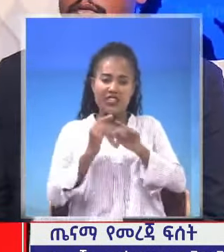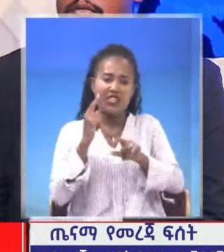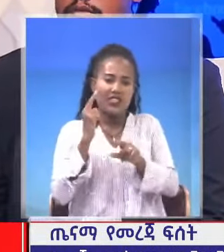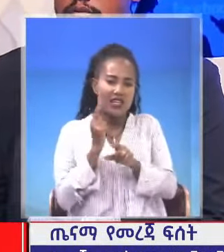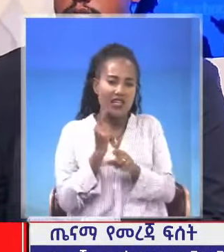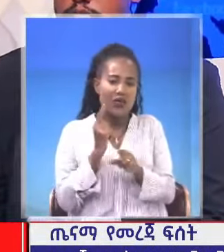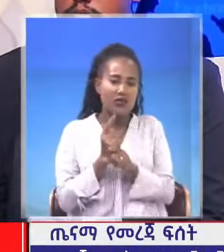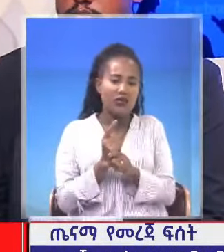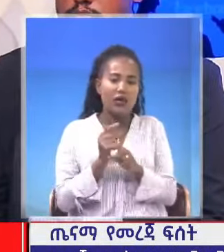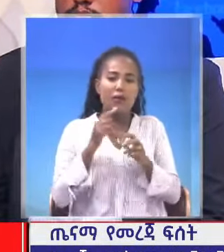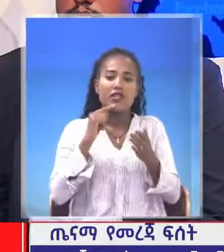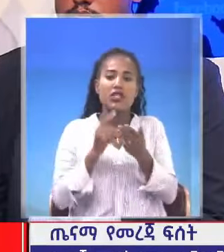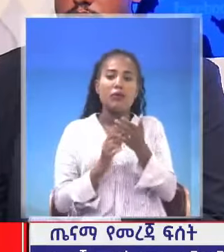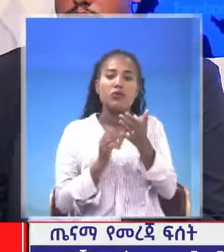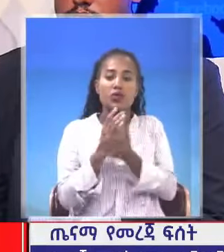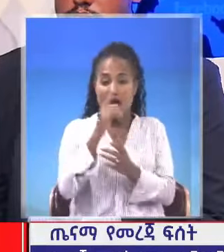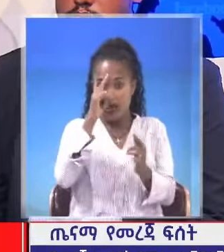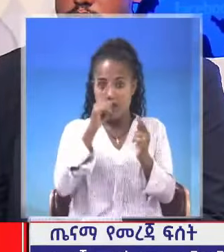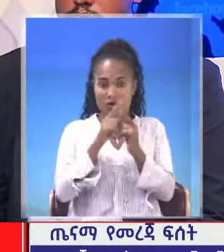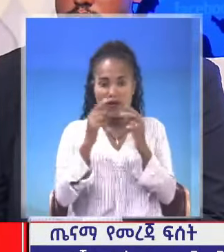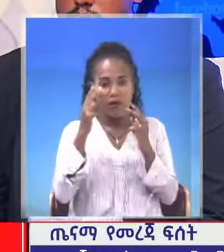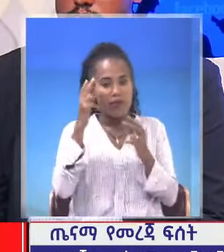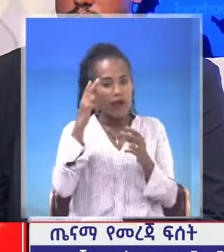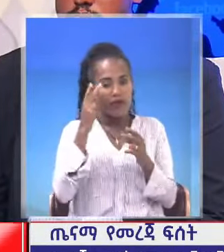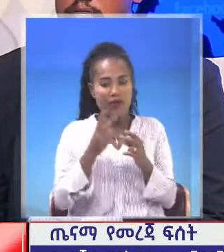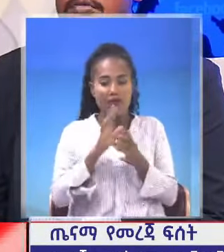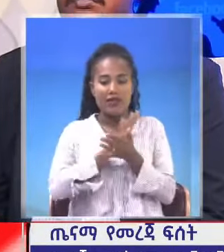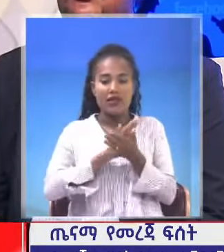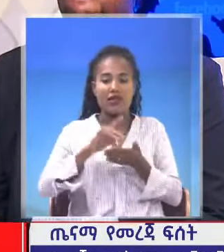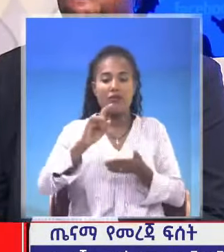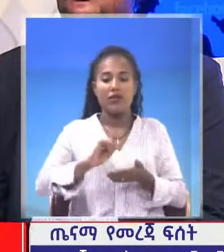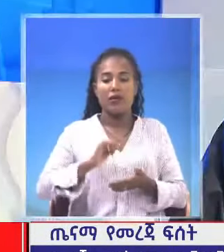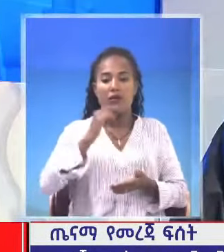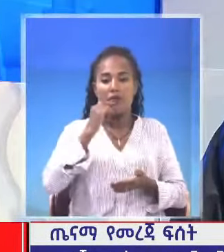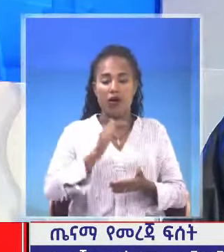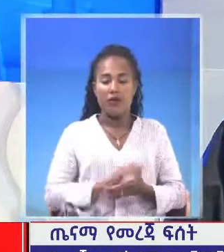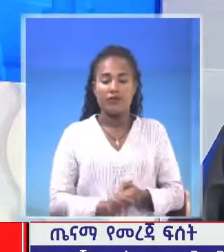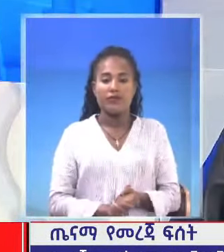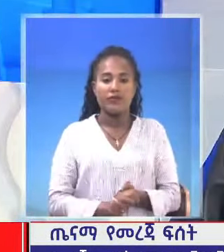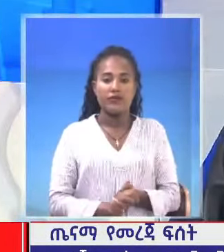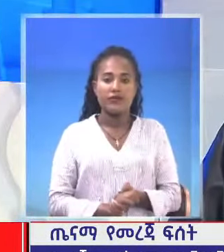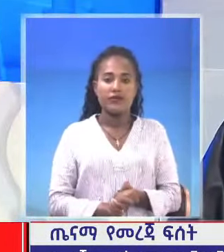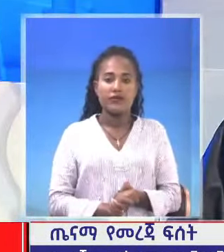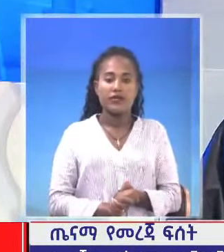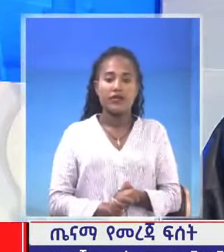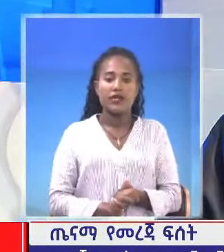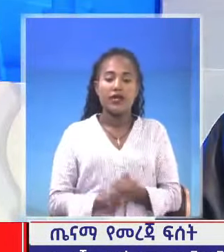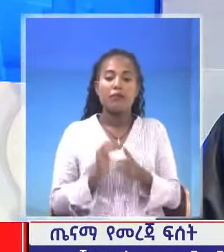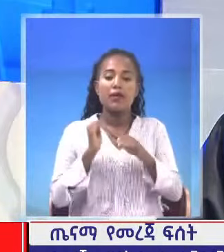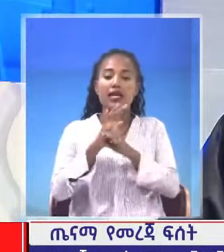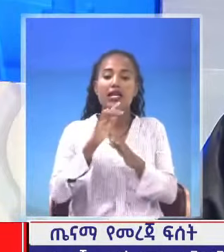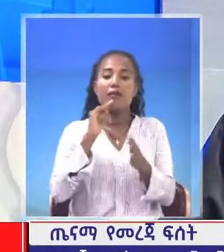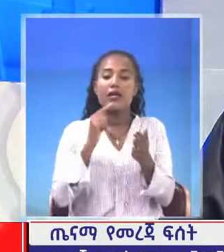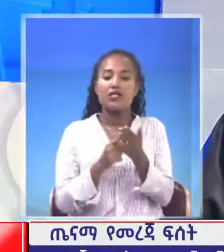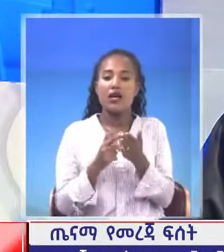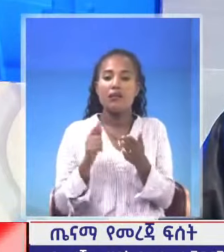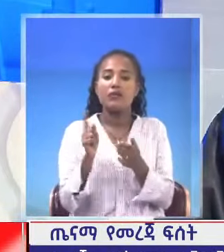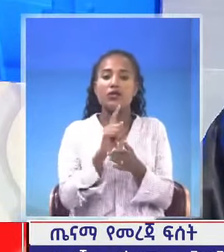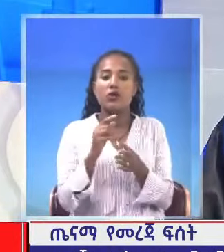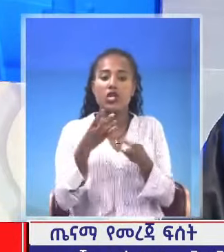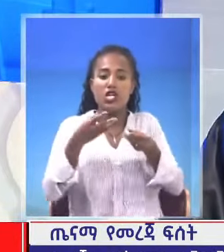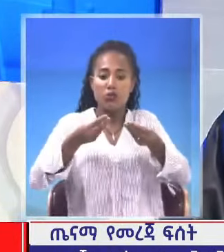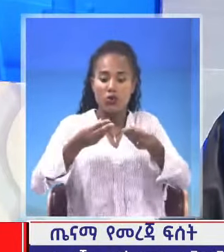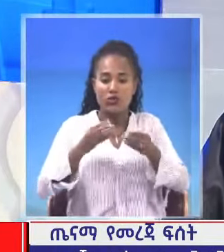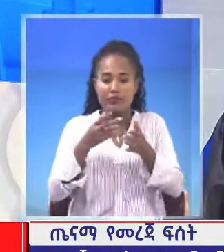ትክክለኛነቱን የመረጃ ምንጩንና ዓላማውን ማስተዋልና ማጥራት ይጠበቅበታል ብለዋል። የሚልክልኝ መረጃ እኔ ስፖንጅ ነኝ እንዴ? ስፖንጅ ነው። ውሃ